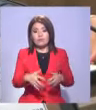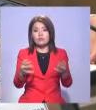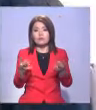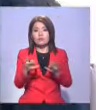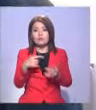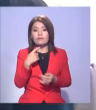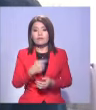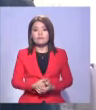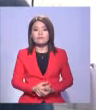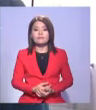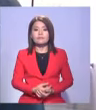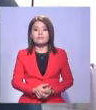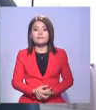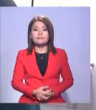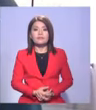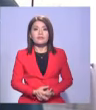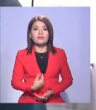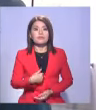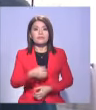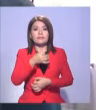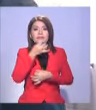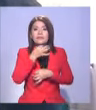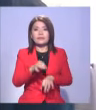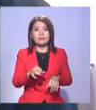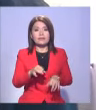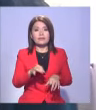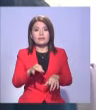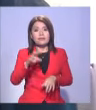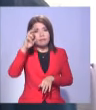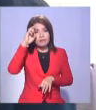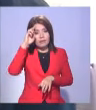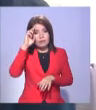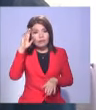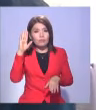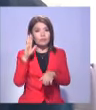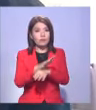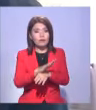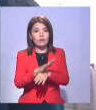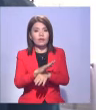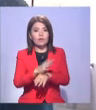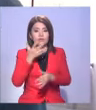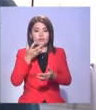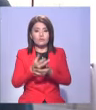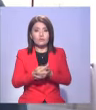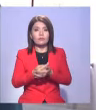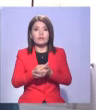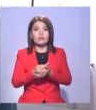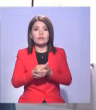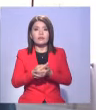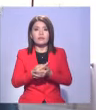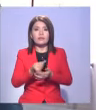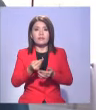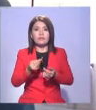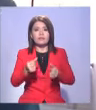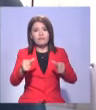отыр. Біз қанағаттанбаймыз. Сондықтан бізге мемлекет қаулы шығарып, кәдімгідей өзіміздің осы жалған